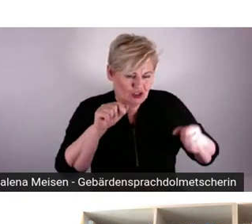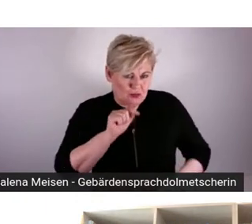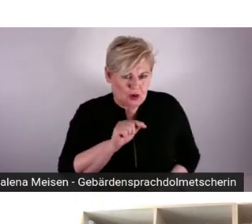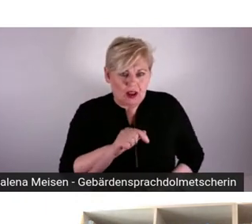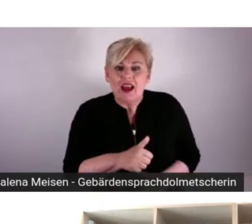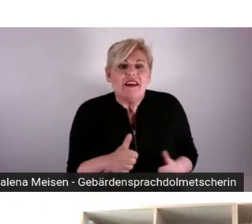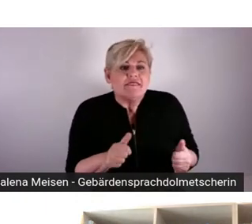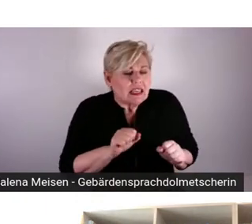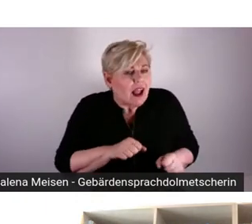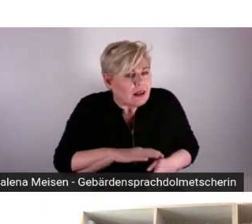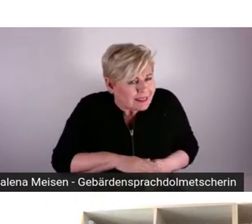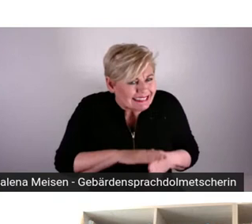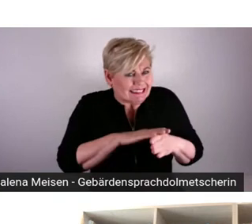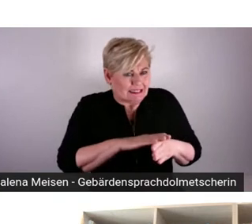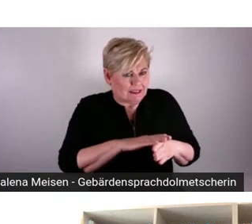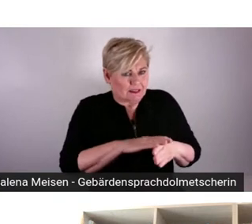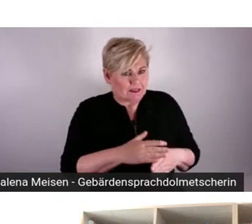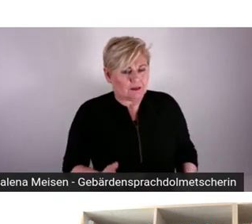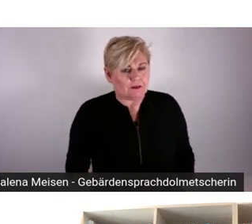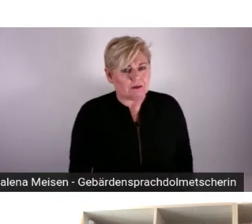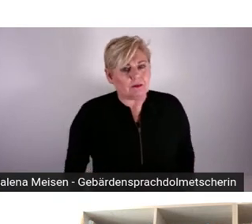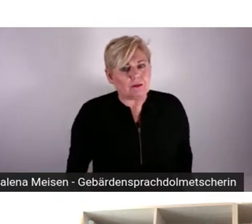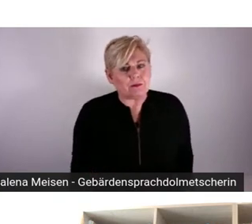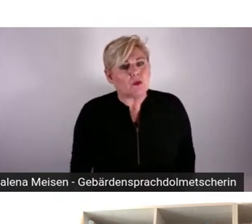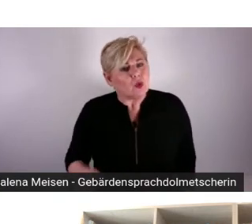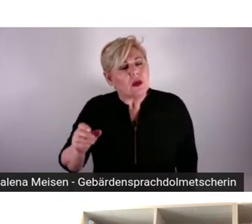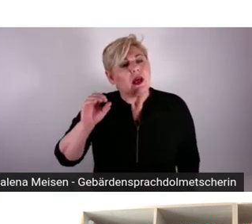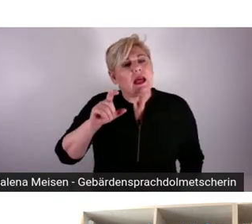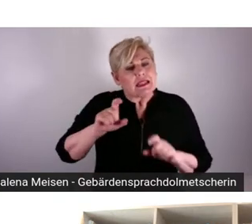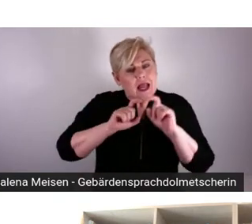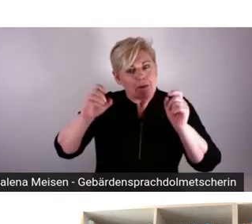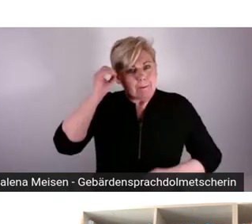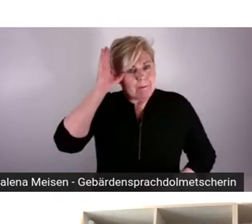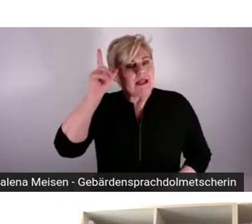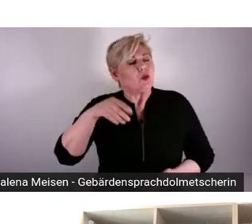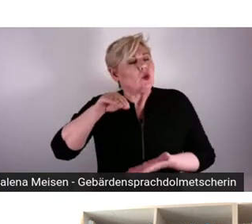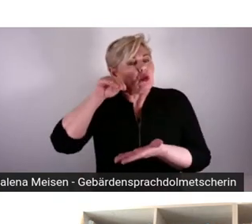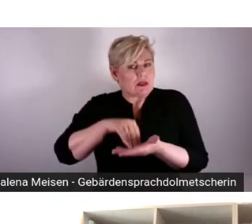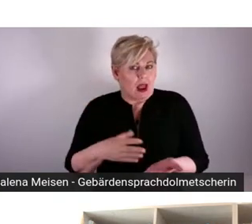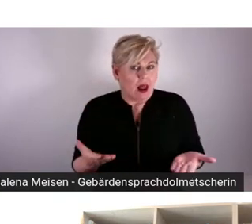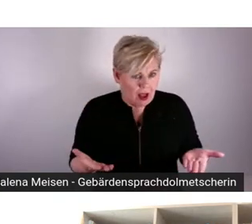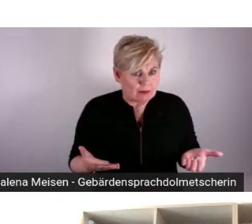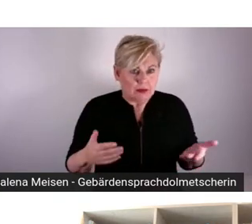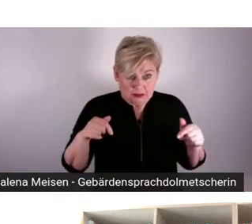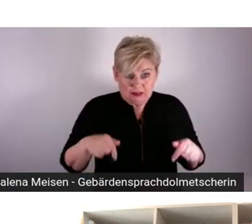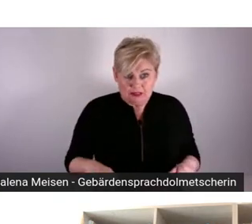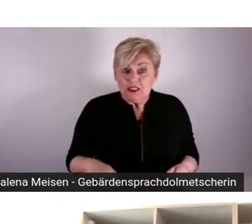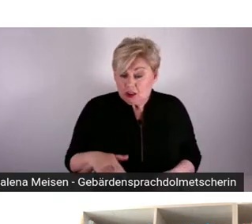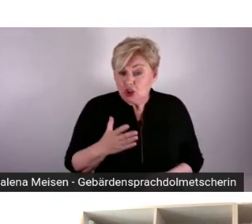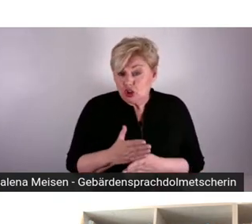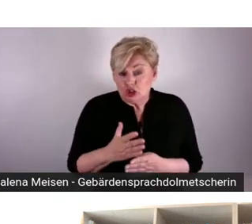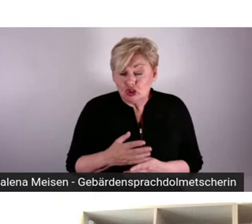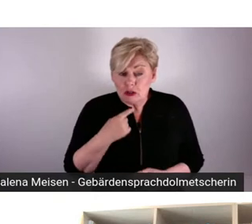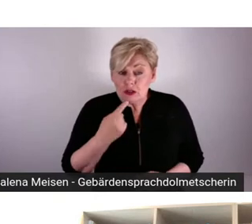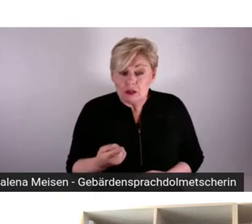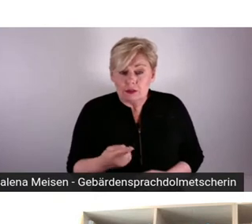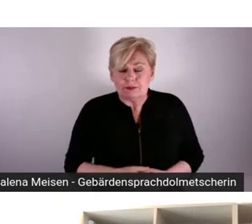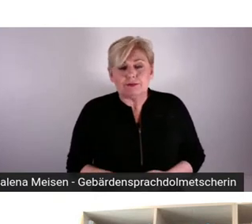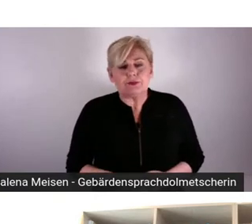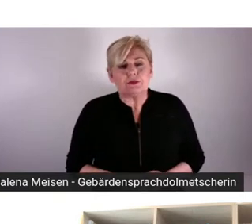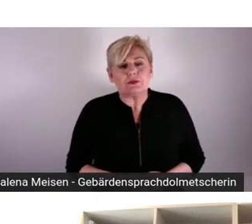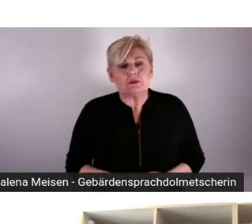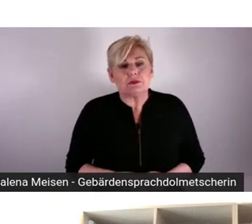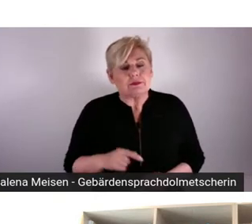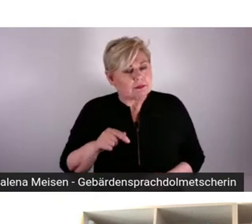zu stärken. Und wo wir beim Thema Bildung und Teilhabe sind, und das ist ja explizit angesprochen worden, in